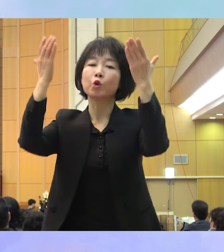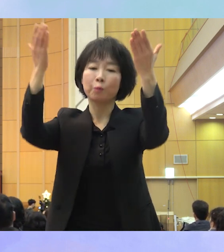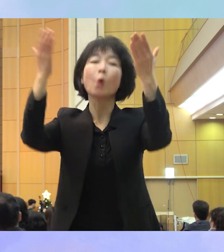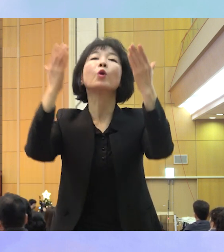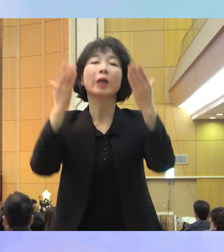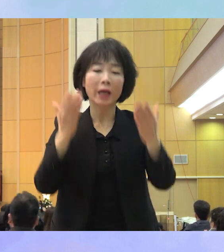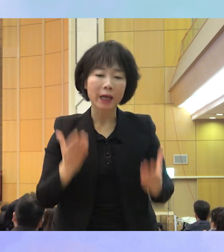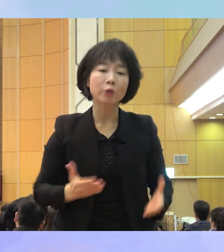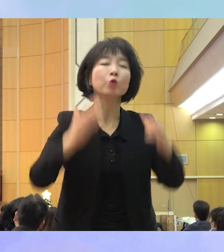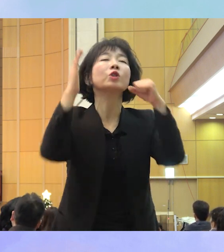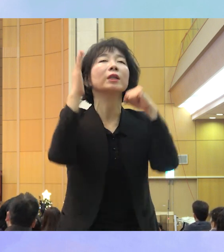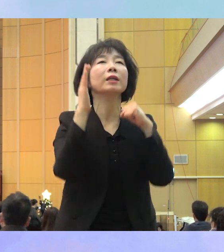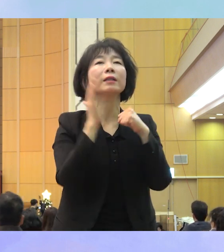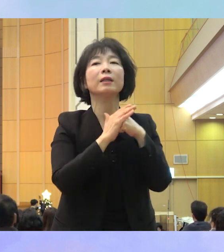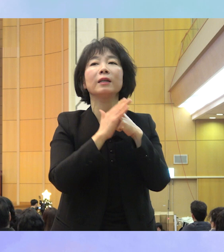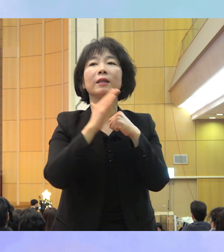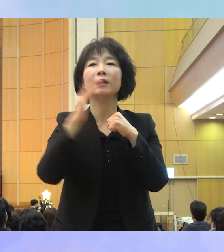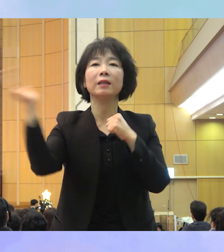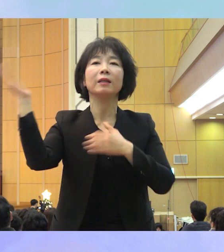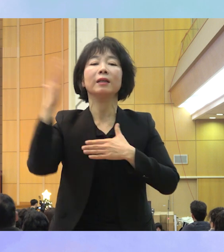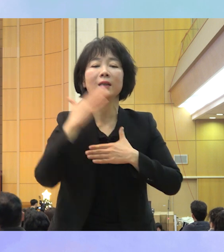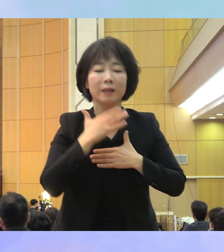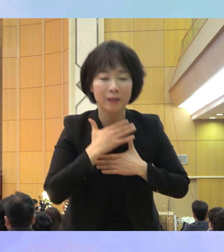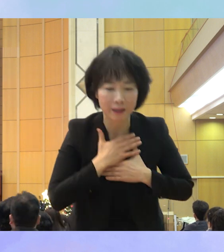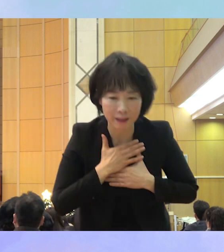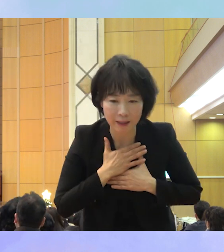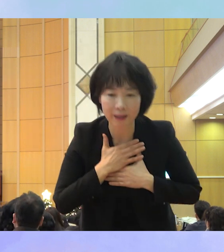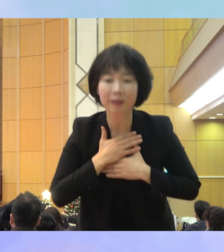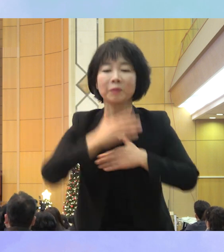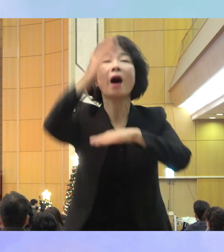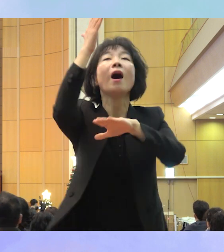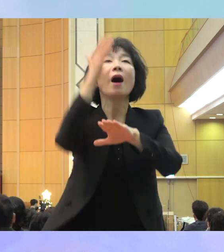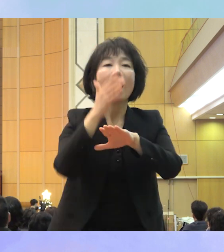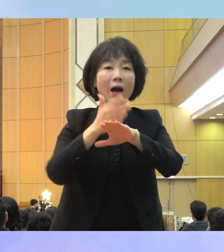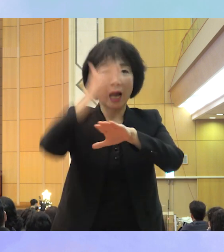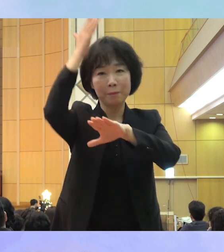하나님 축복해 주시니